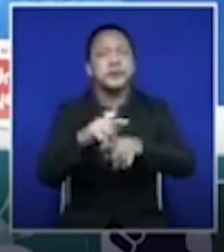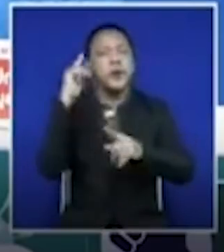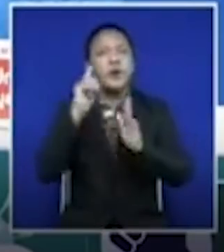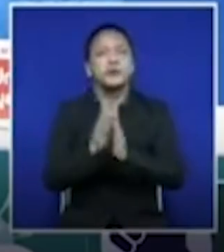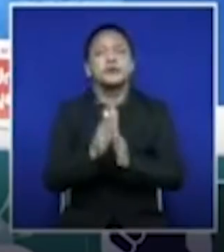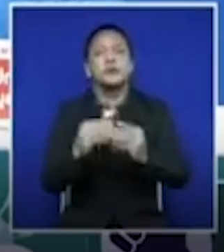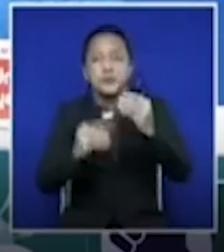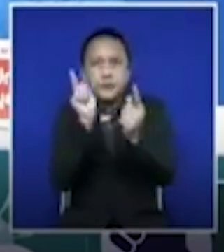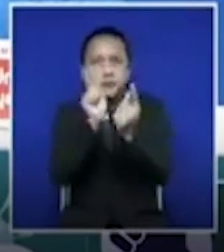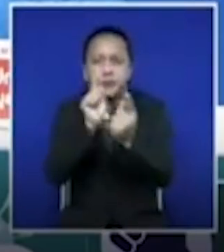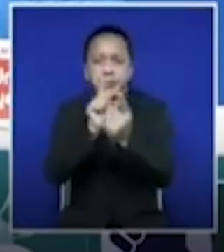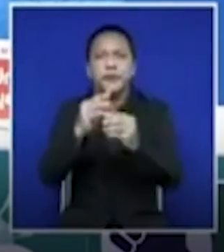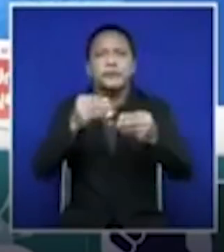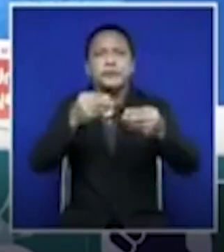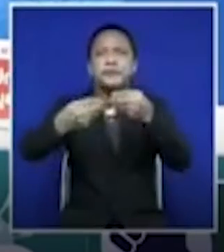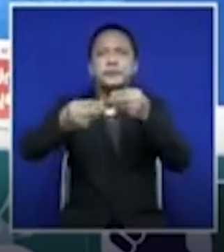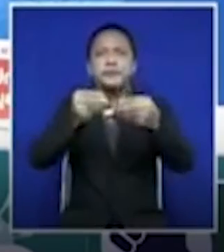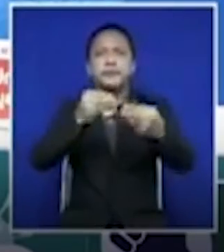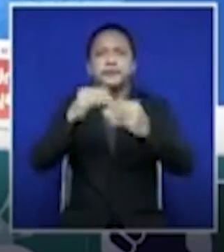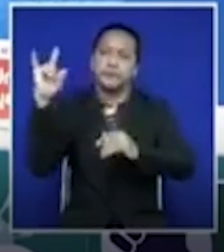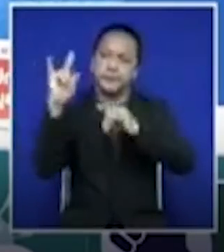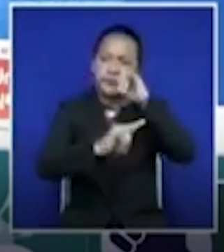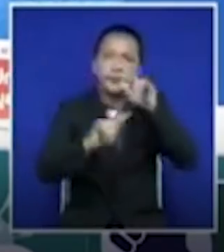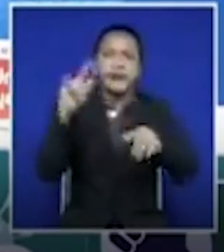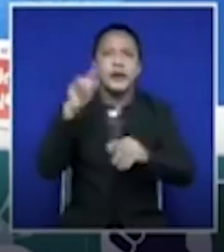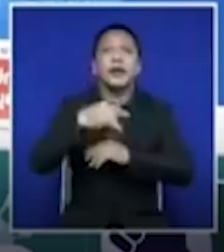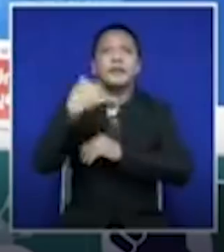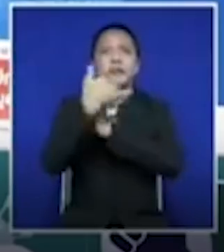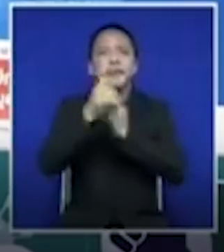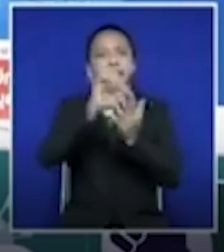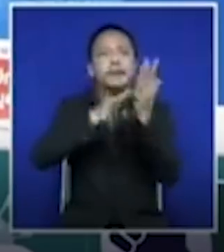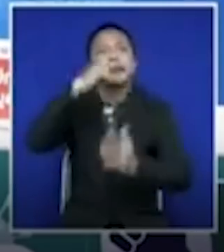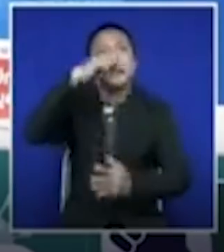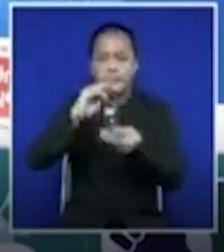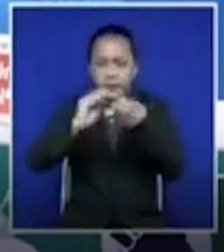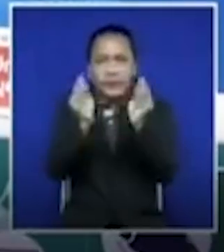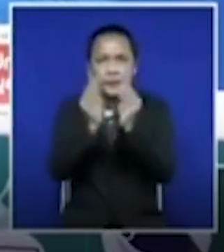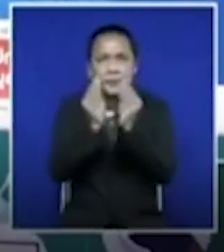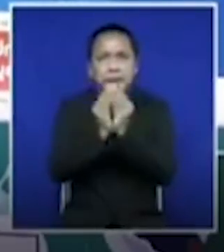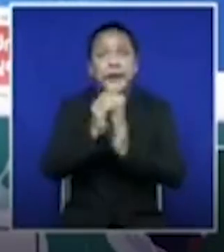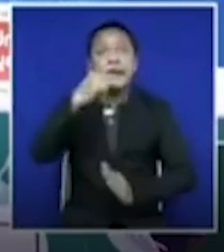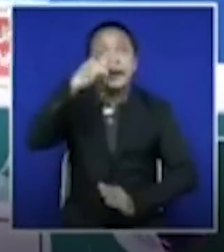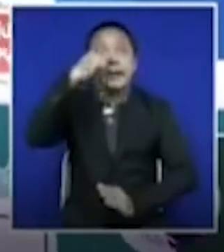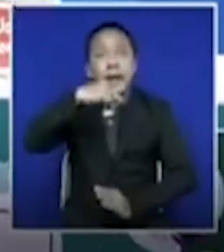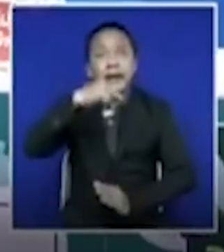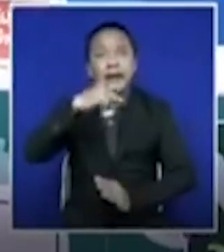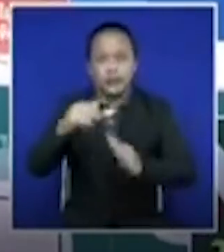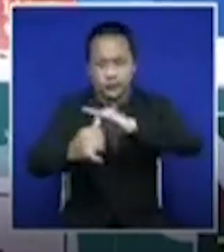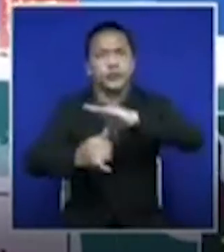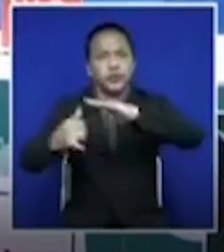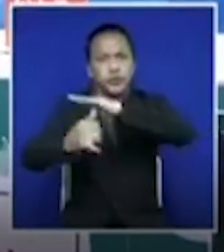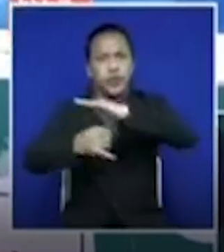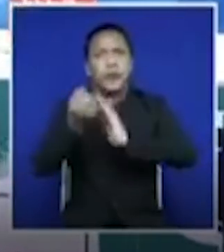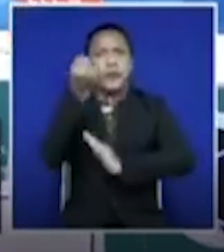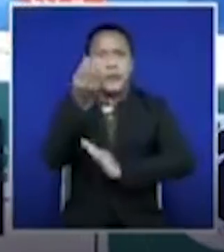วนที่เราผ่อนคลายให้คนเข้ามาในประเทศเราเยอะขึ้นก็อาจจะทำให้ตัวเลขของภายใน state quarantine ต่